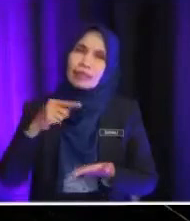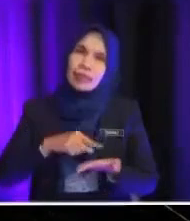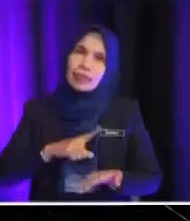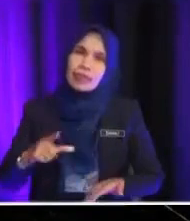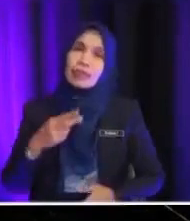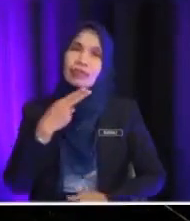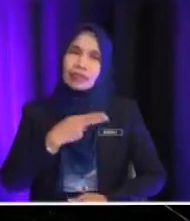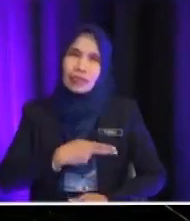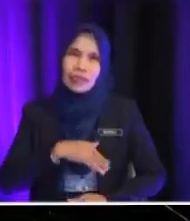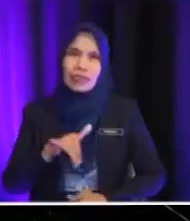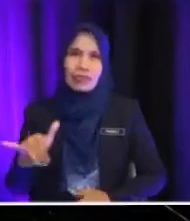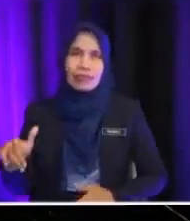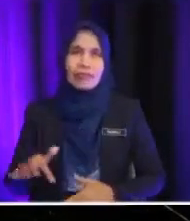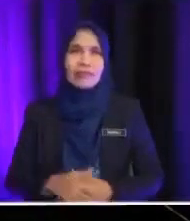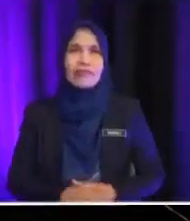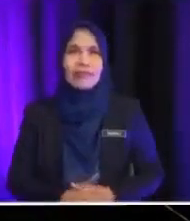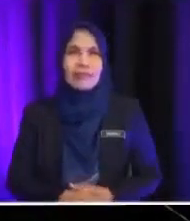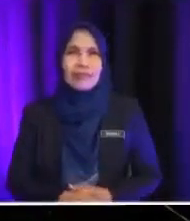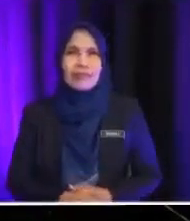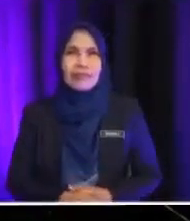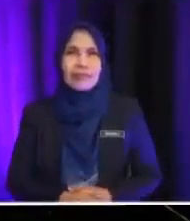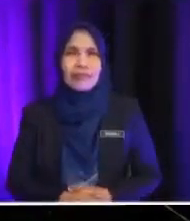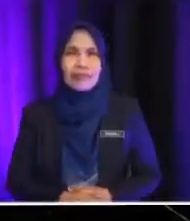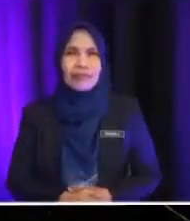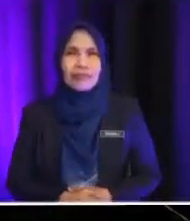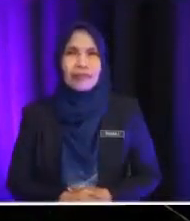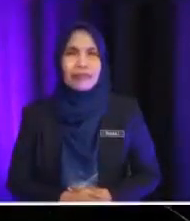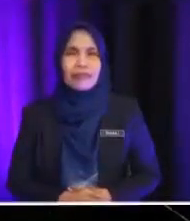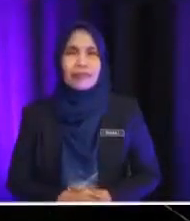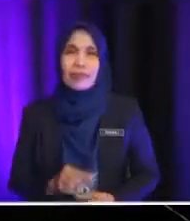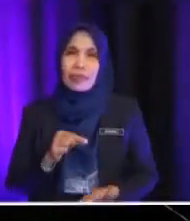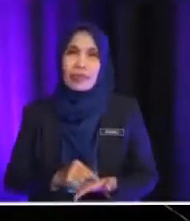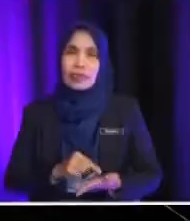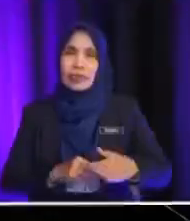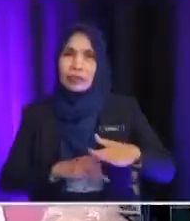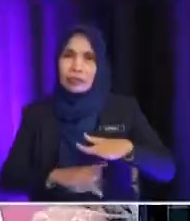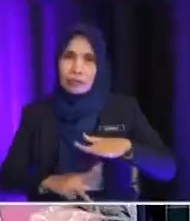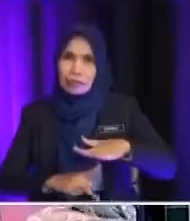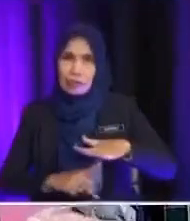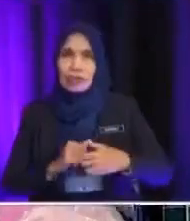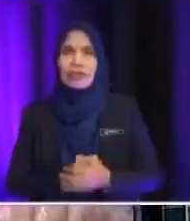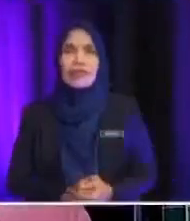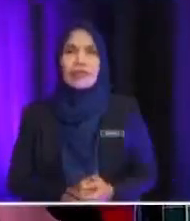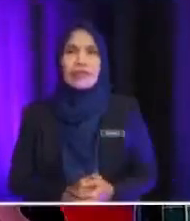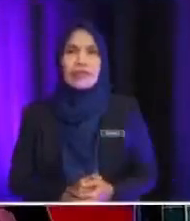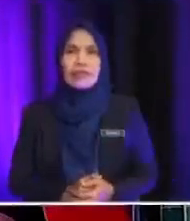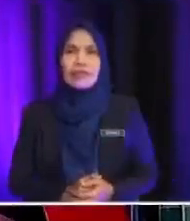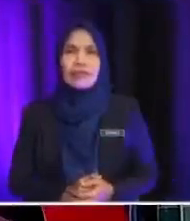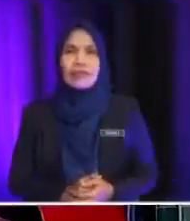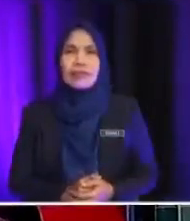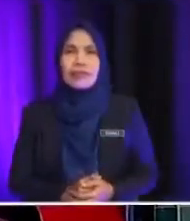ni cikgu boleh? Boleh. Ini dia hasil ayam panggang. Kita dah panggang dalam ketuhar dan juga kita